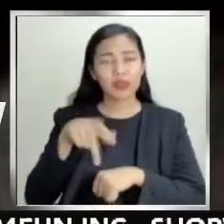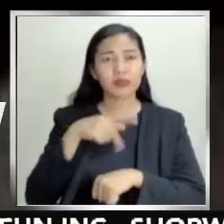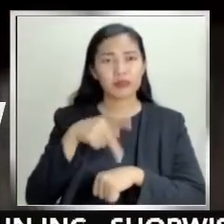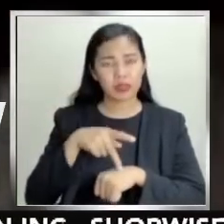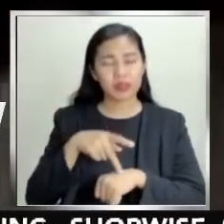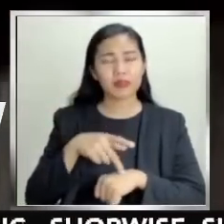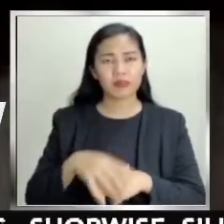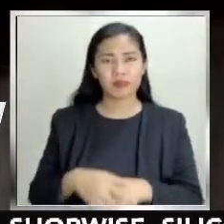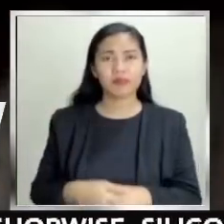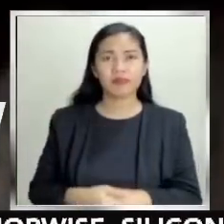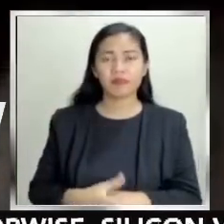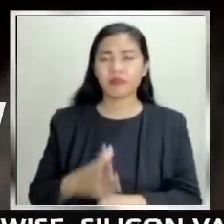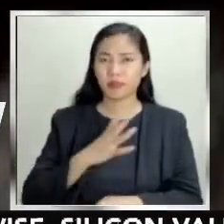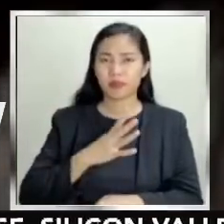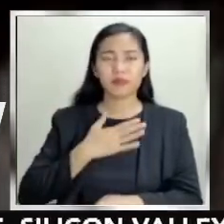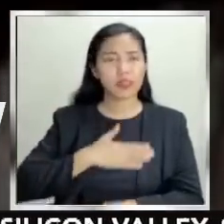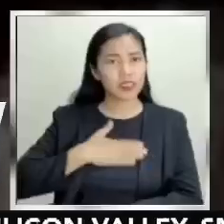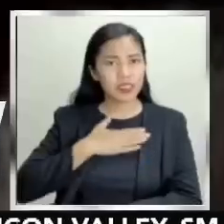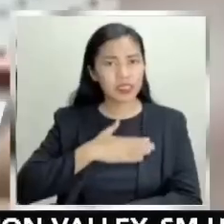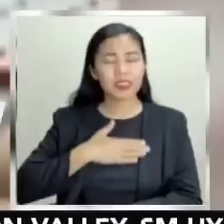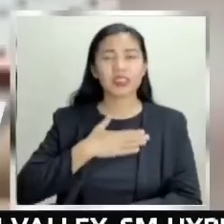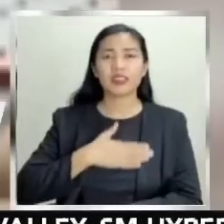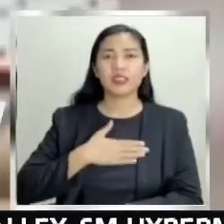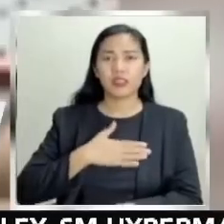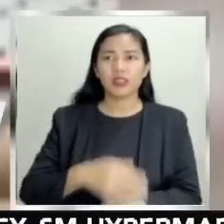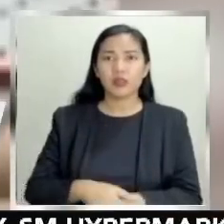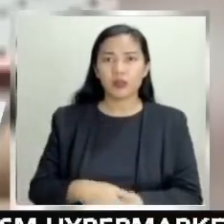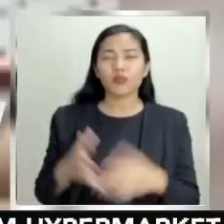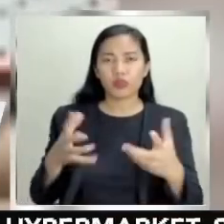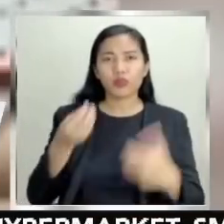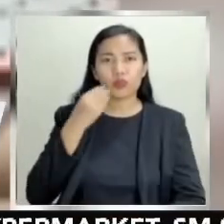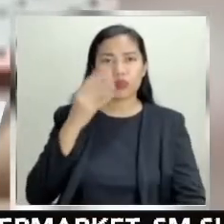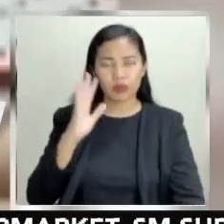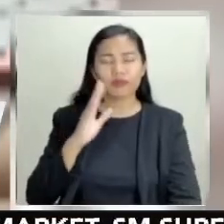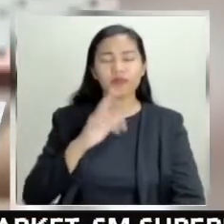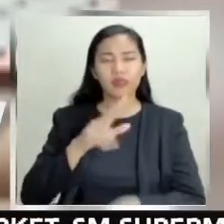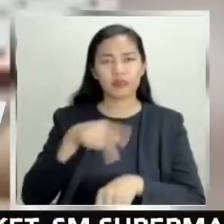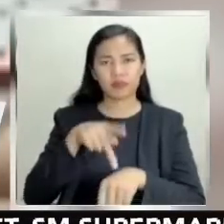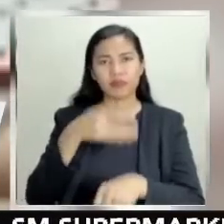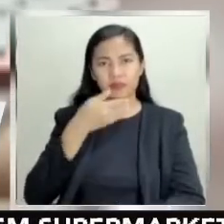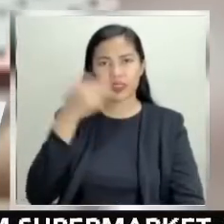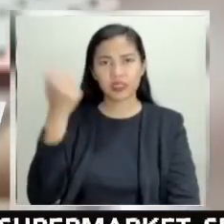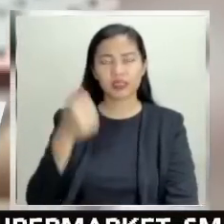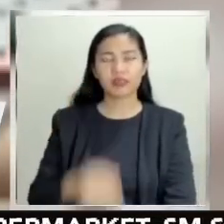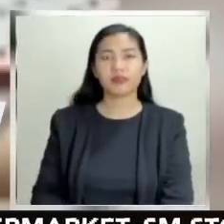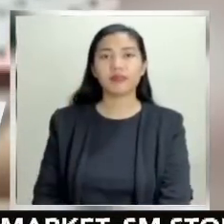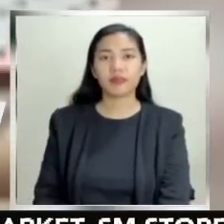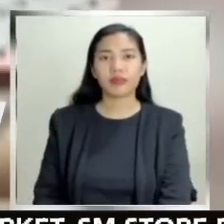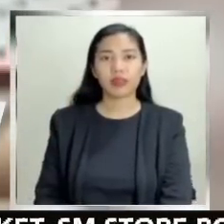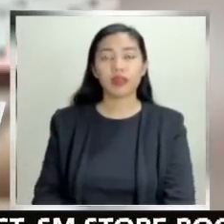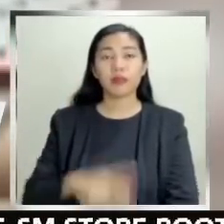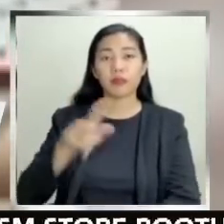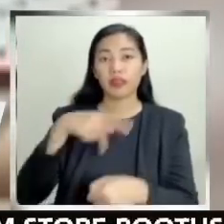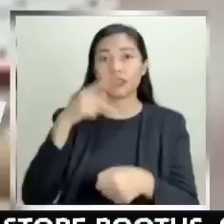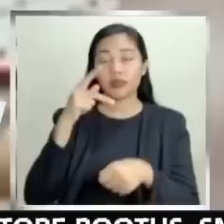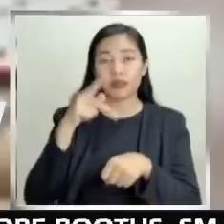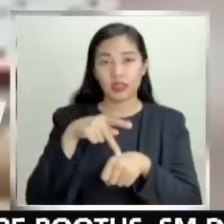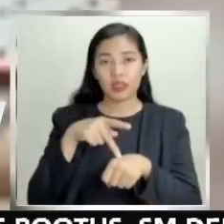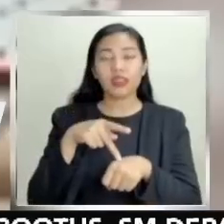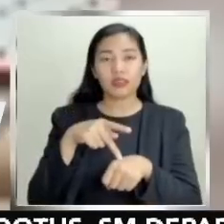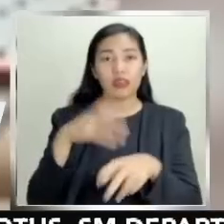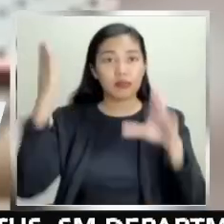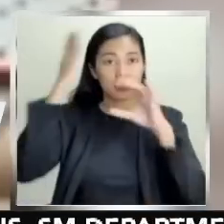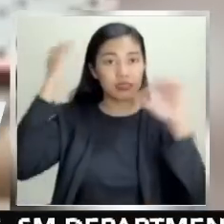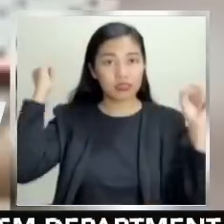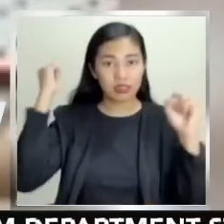pwedeng makapauwi na kami ng Pilipinas, di mas better po. Base sa tala ng Philippine Embassy sa Egypt, may 255 na Pilipino ang nasa Sudan